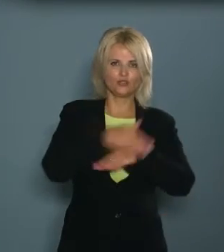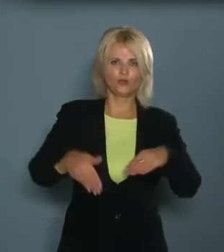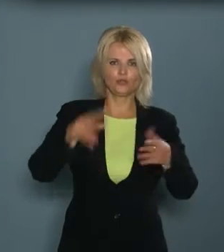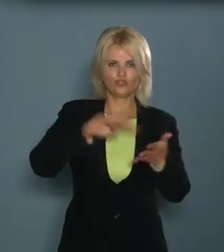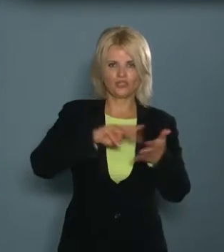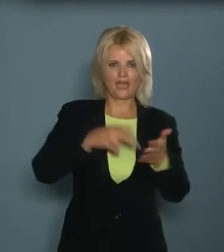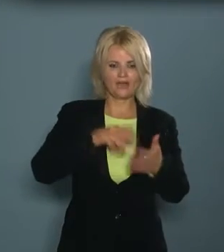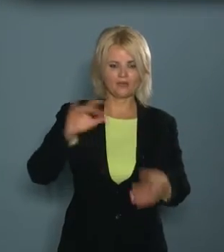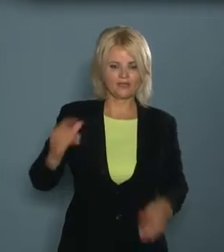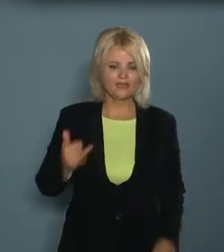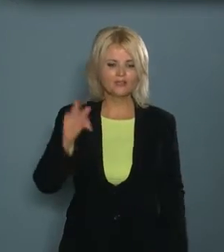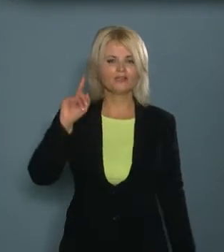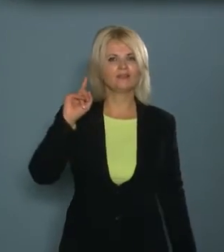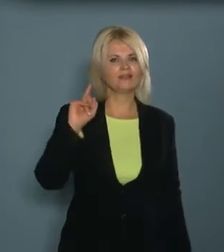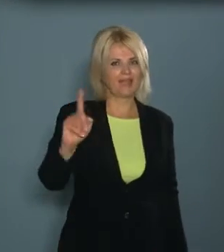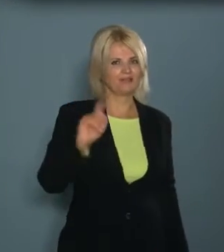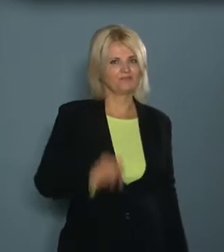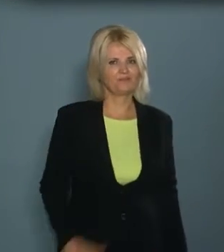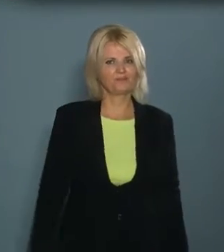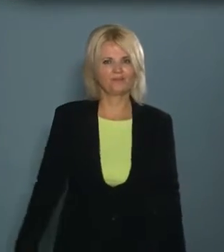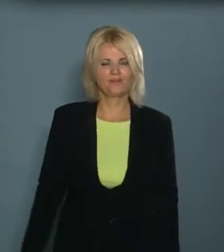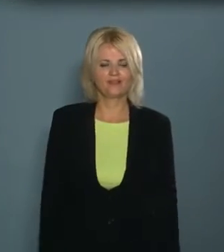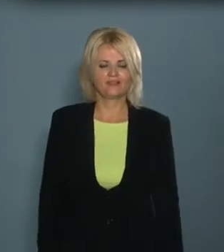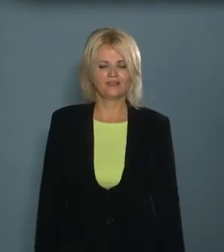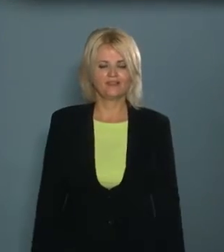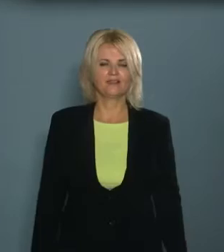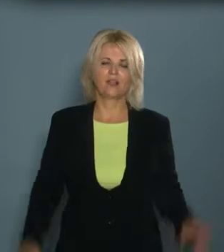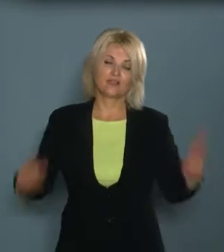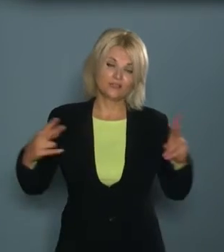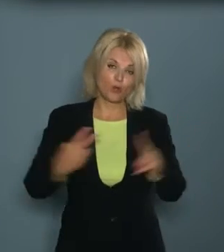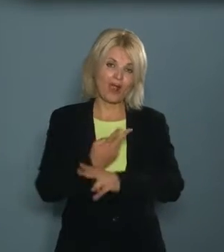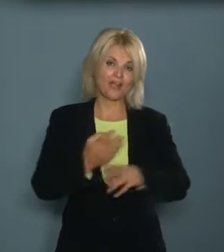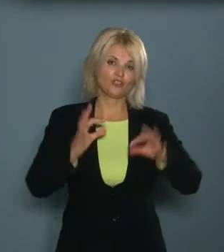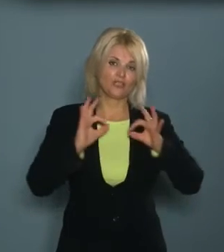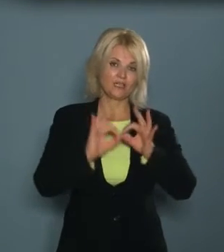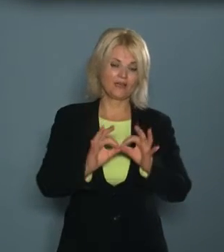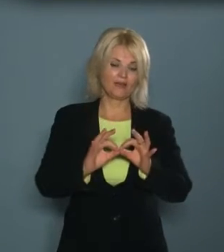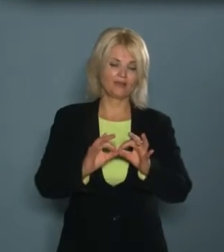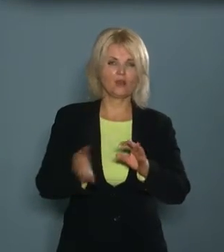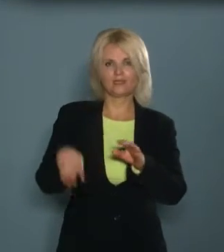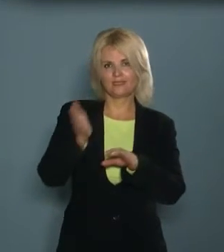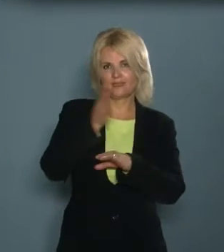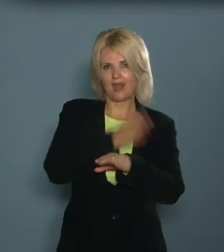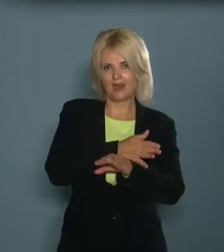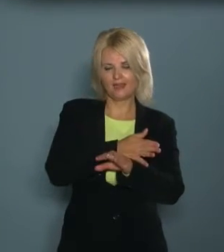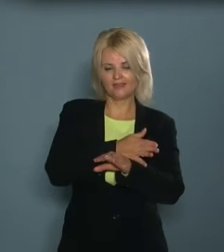is, de mégiscsak szokásomhoz hívem az elején,